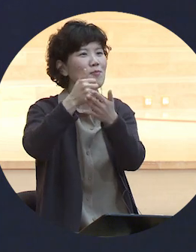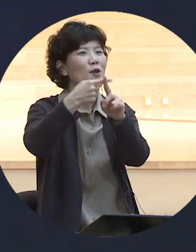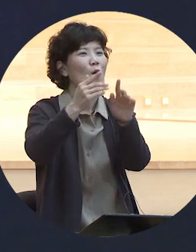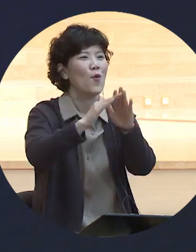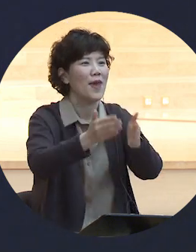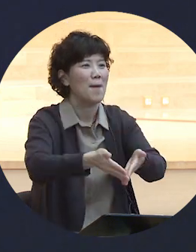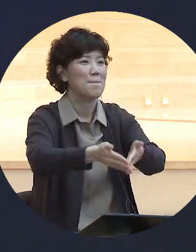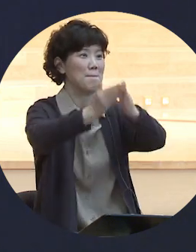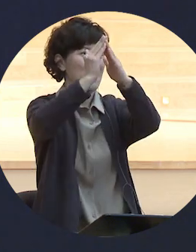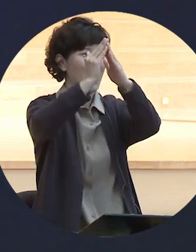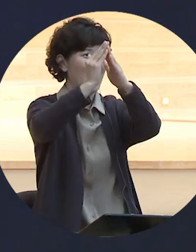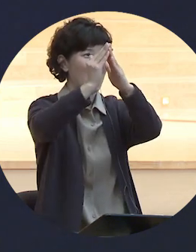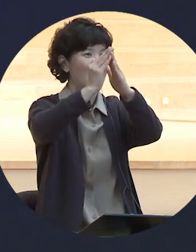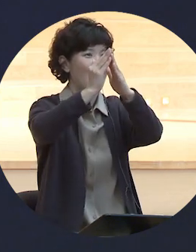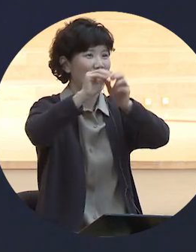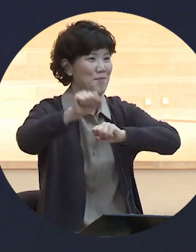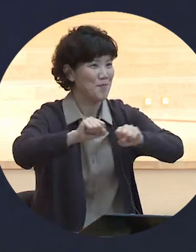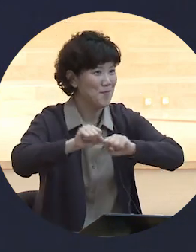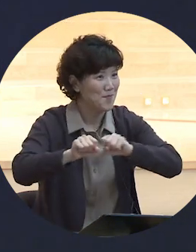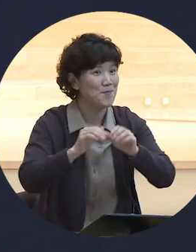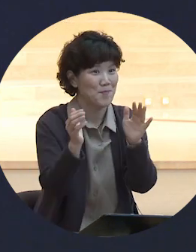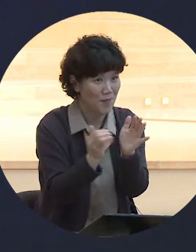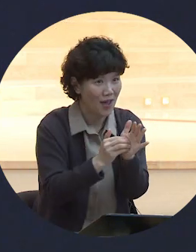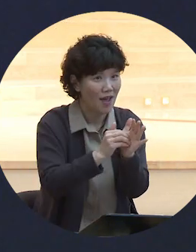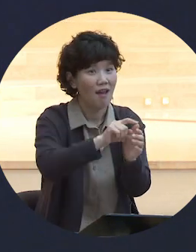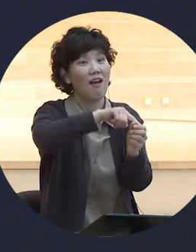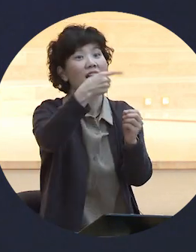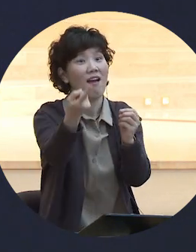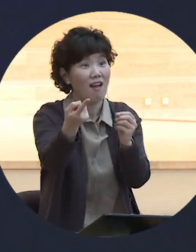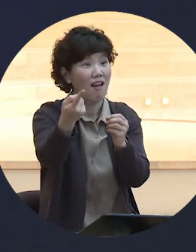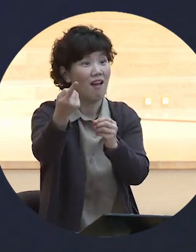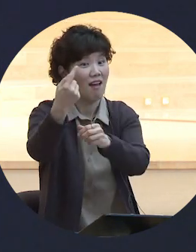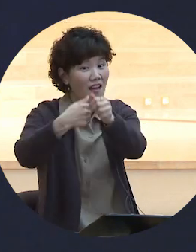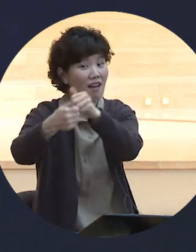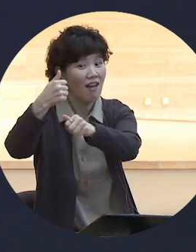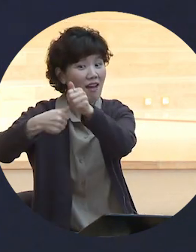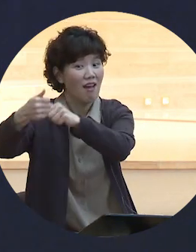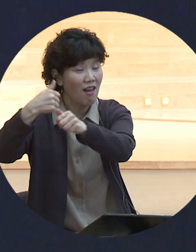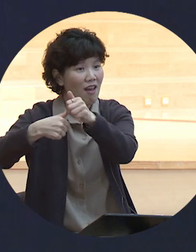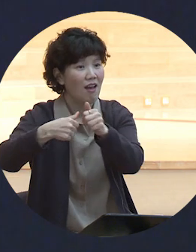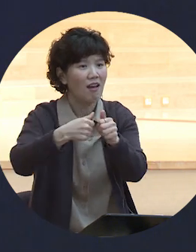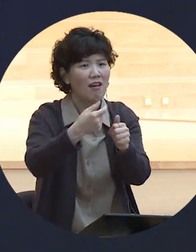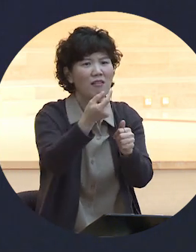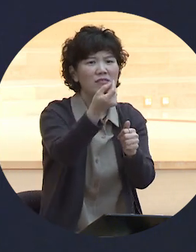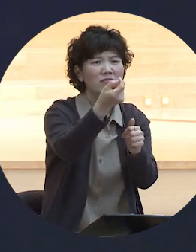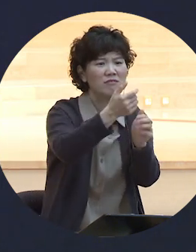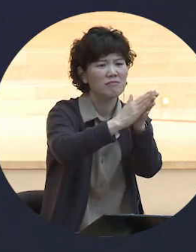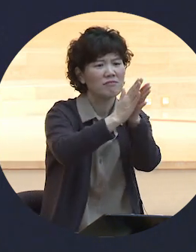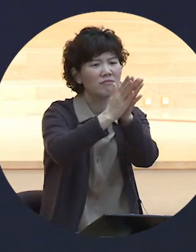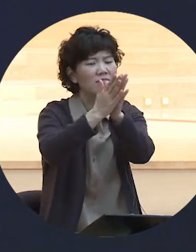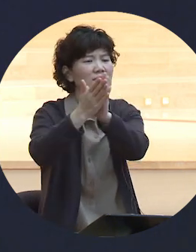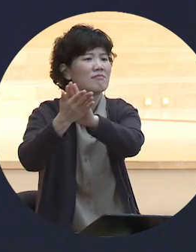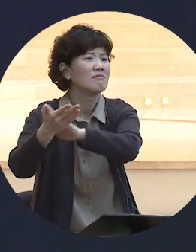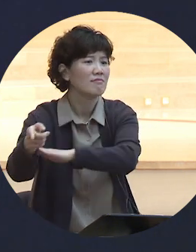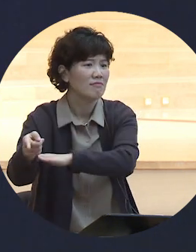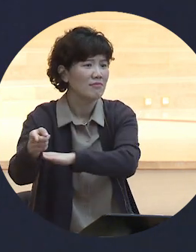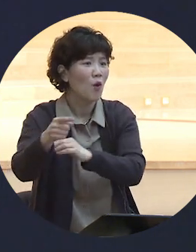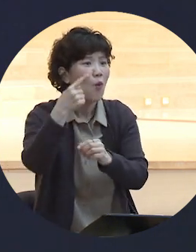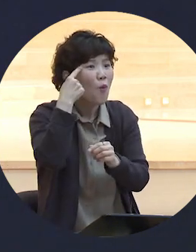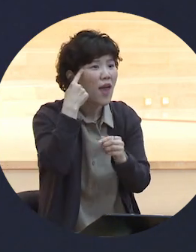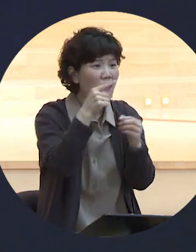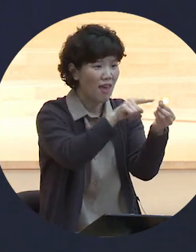세웁니다. 섬깁니다. 그 후대 가면 갈수록 조금씩 달라지기 시작하는 것 같아요. 그